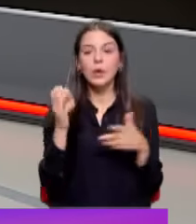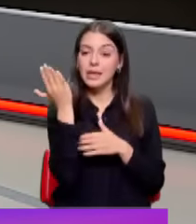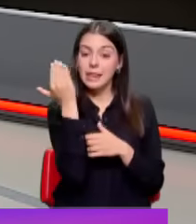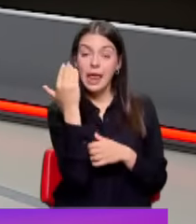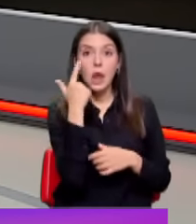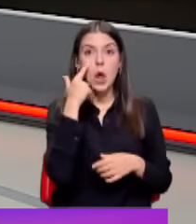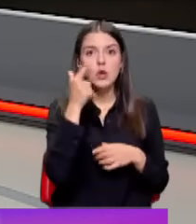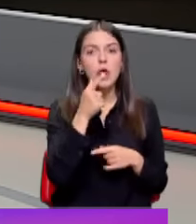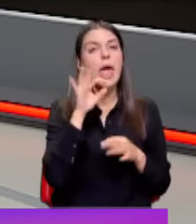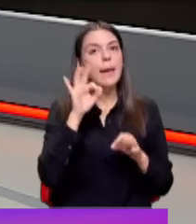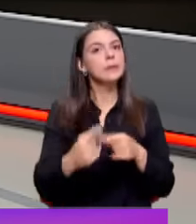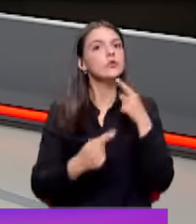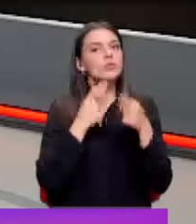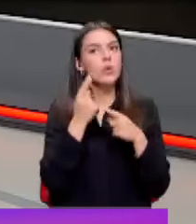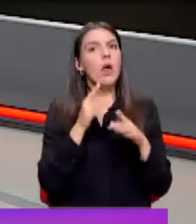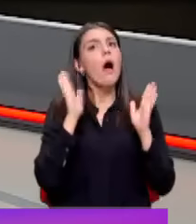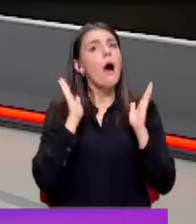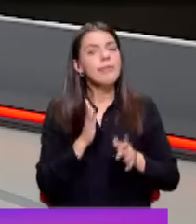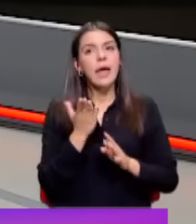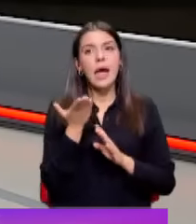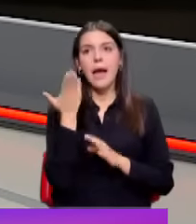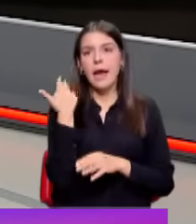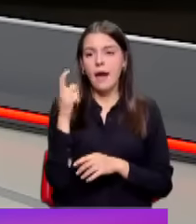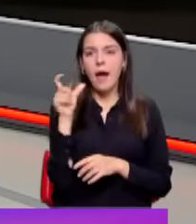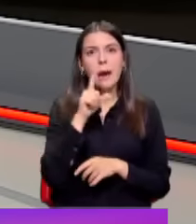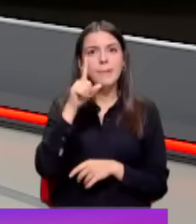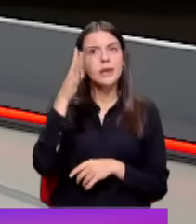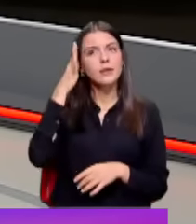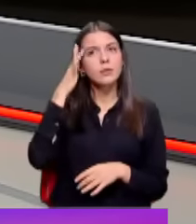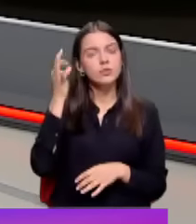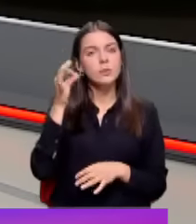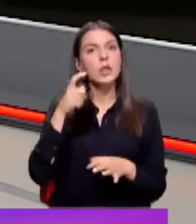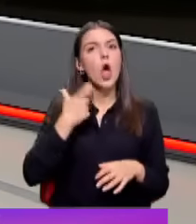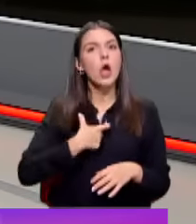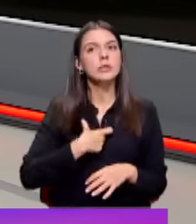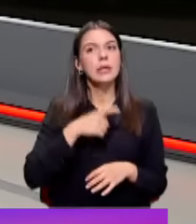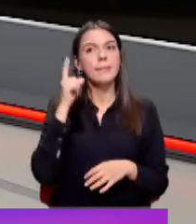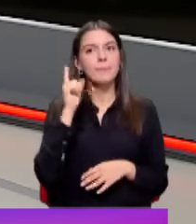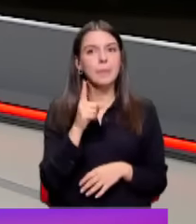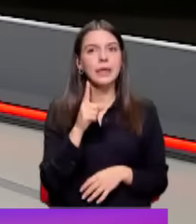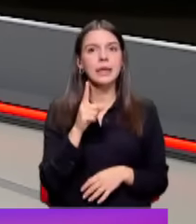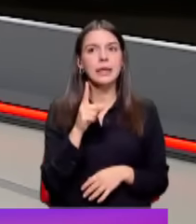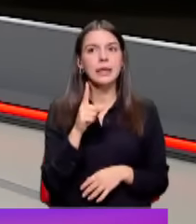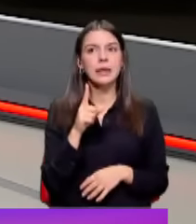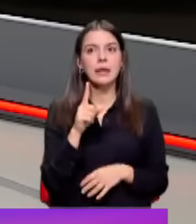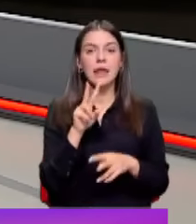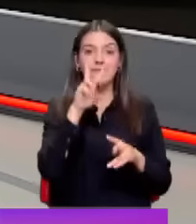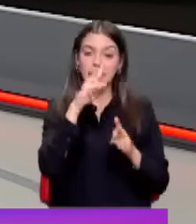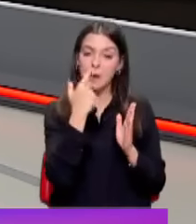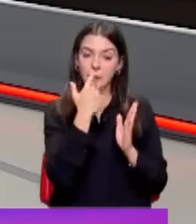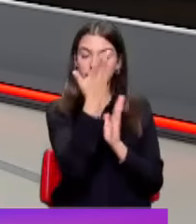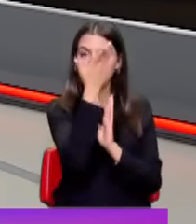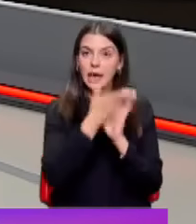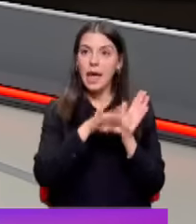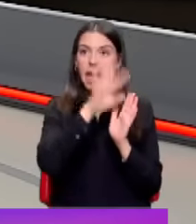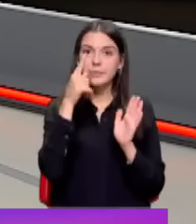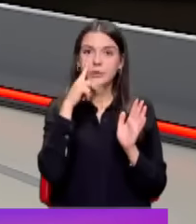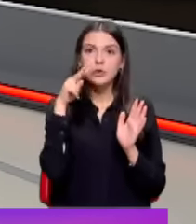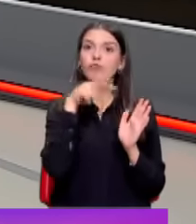yaklaştığını söylüyorlar. Hatta geçtiğimiz aylarda bir uzmanımızın özel bir veri setini, bir uyarı setini